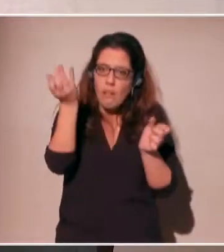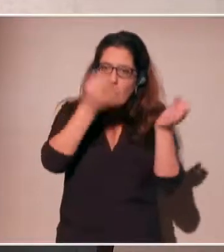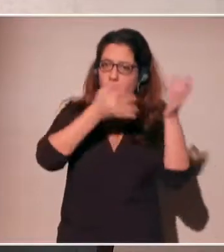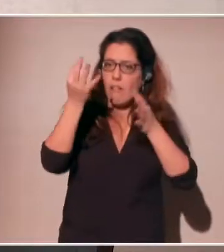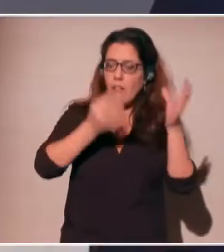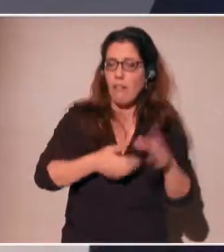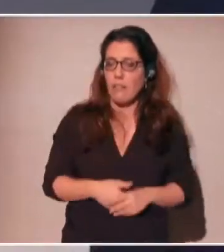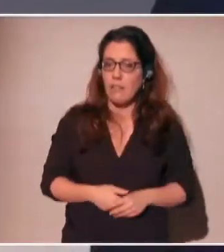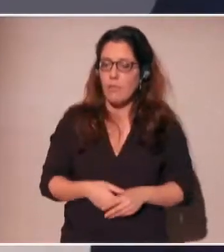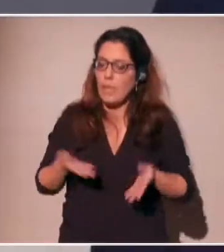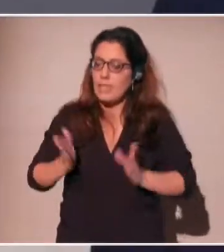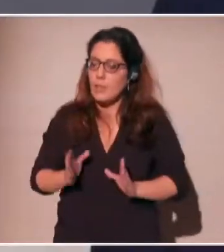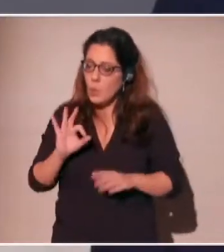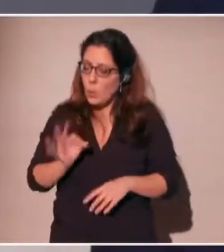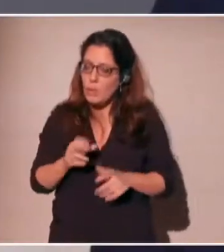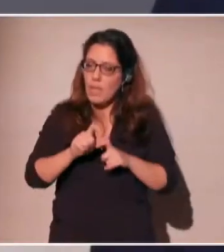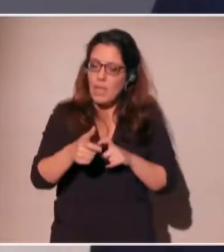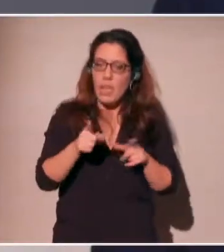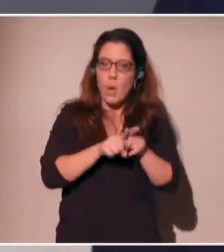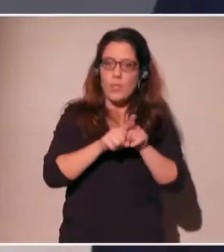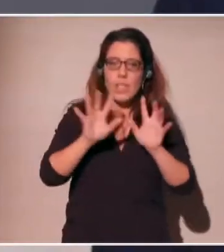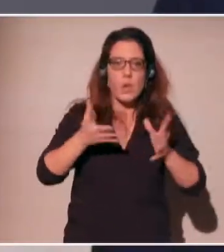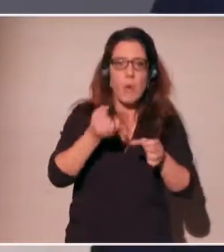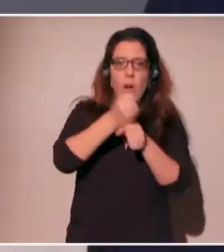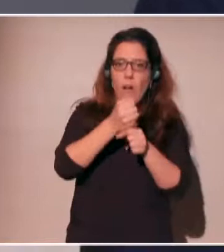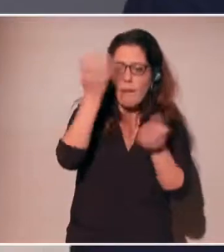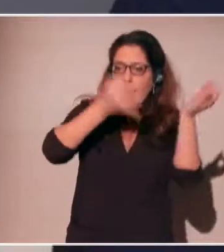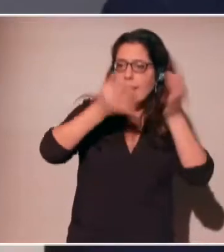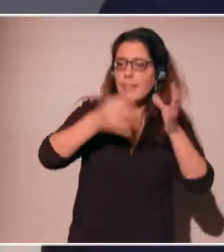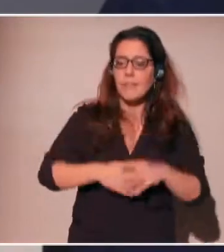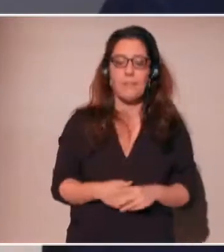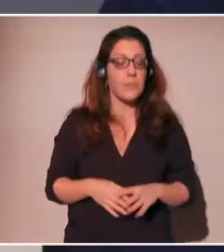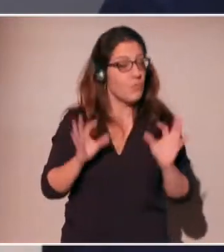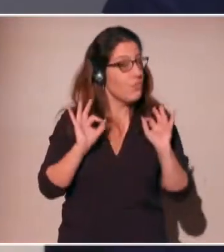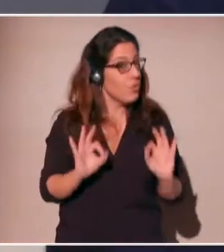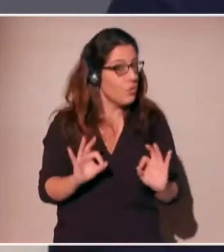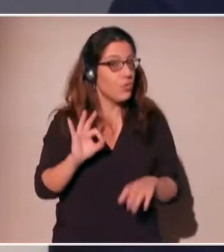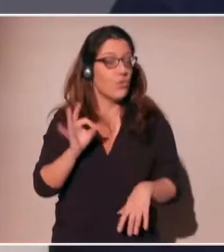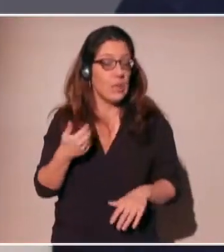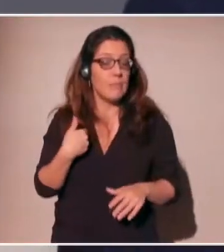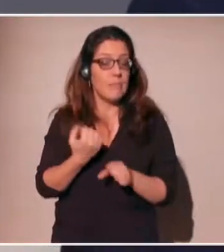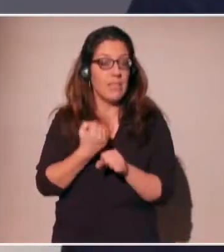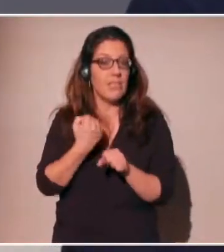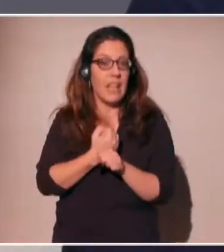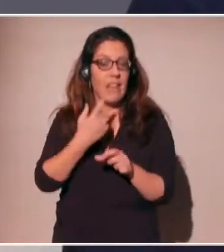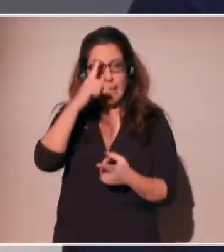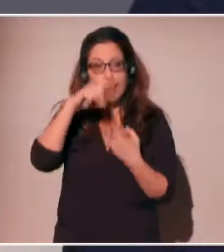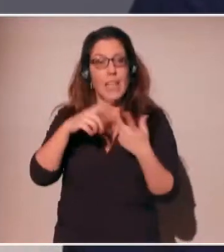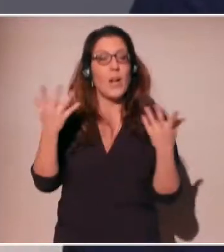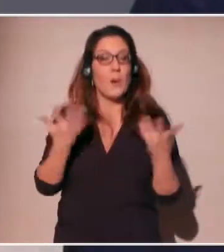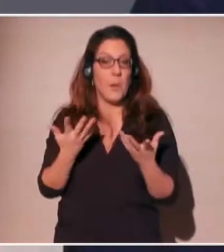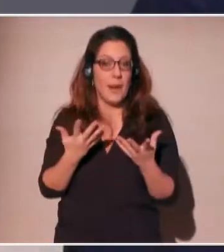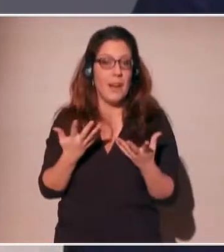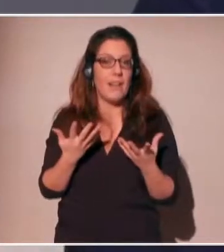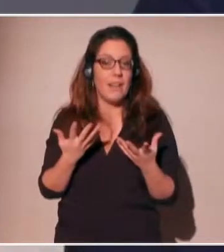dire un peu plus? Oui, je travaille également d'améliorer ou